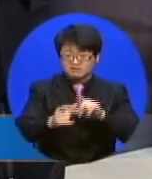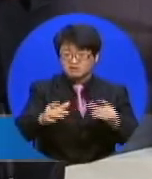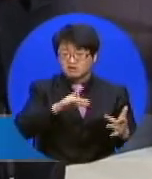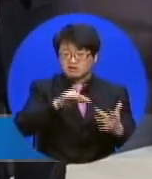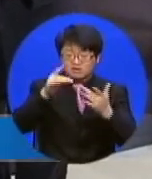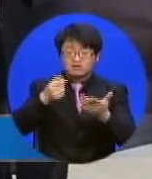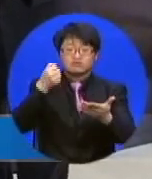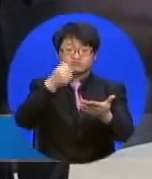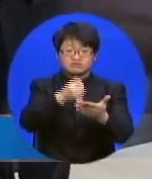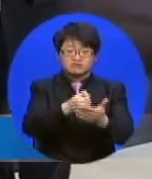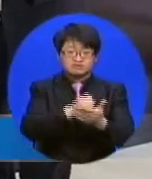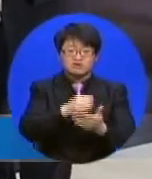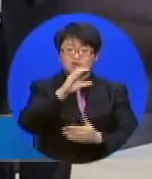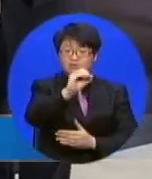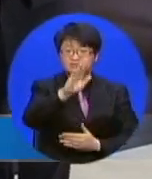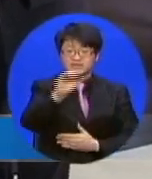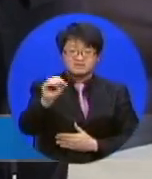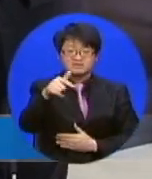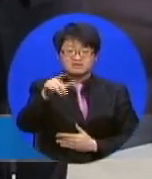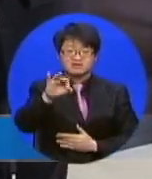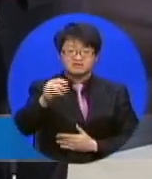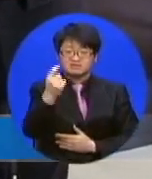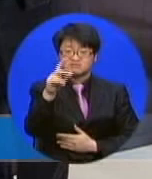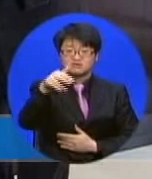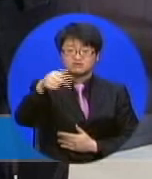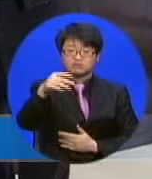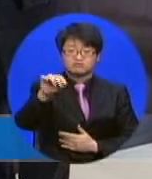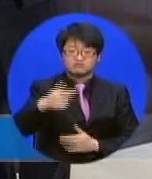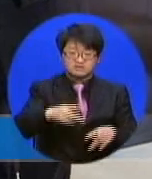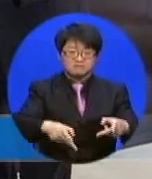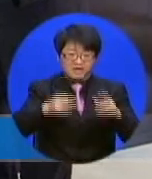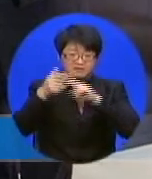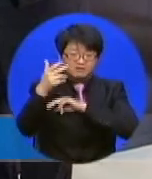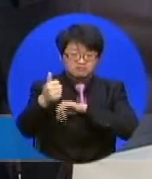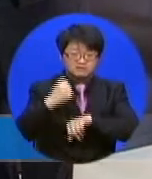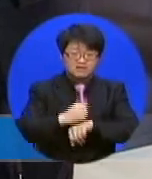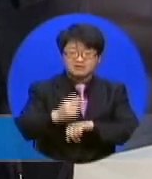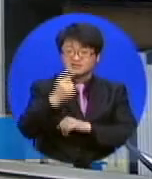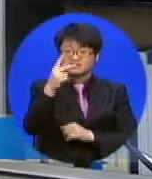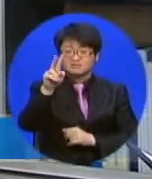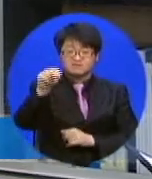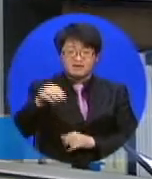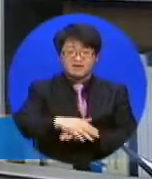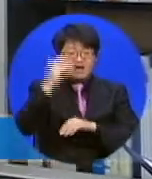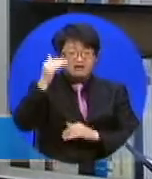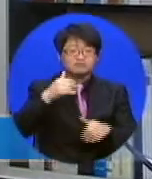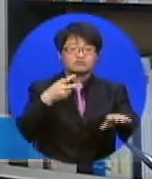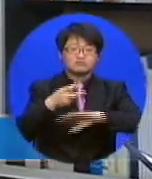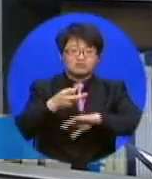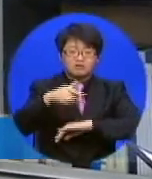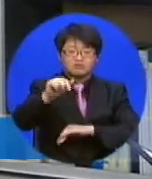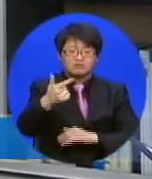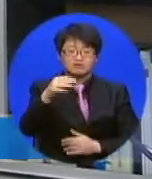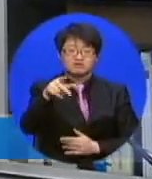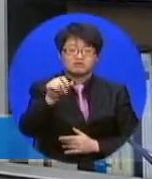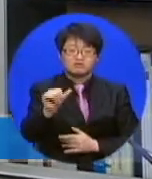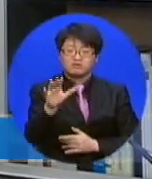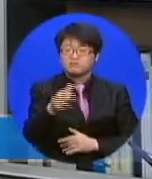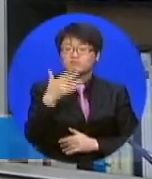위촉된 시청자위원은 OBS 경인TV 조춘식 편성국장, TBN 한국교통방송 권영원